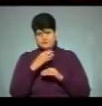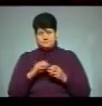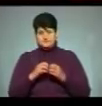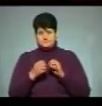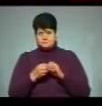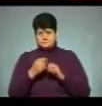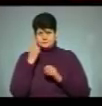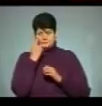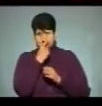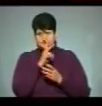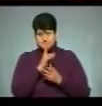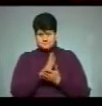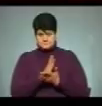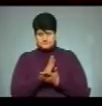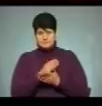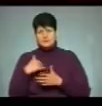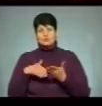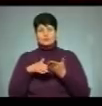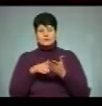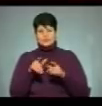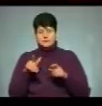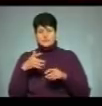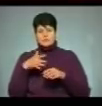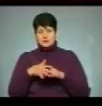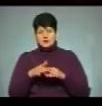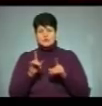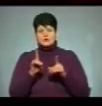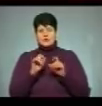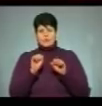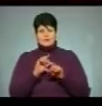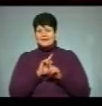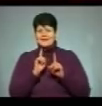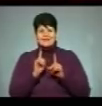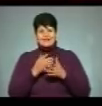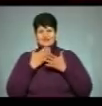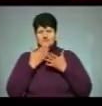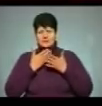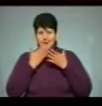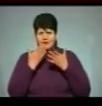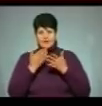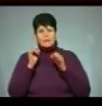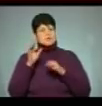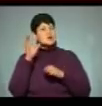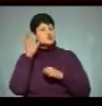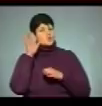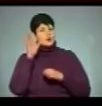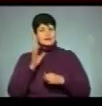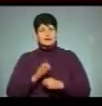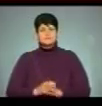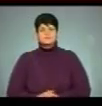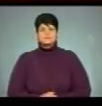дітям зрозуміти, що можна не тільки читати книги, а можна слухати.